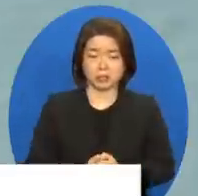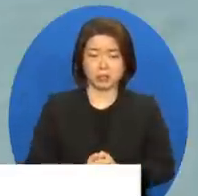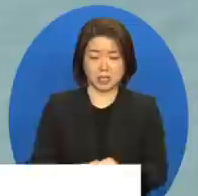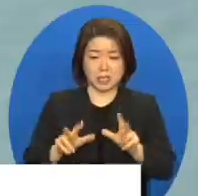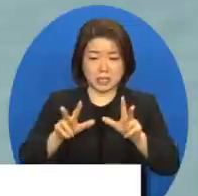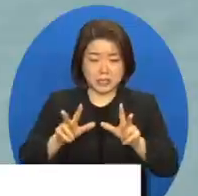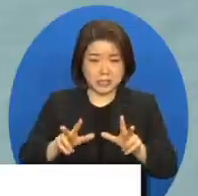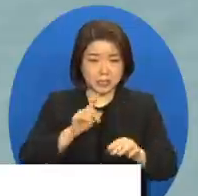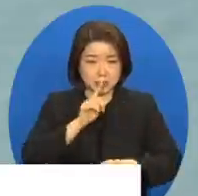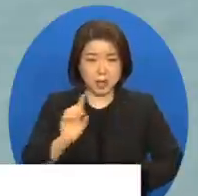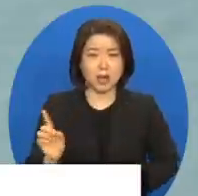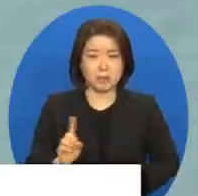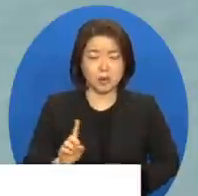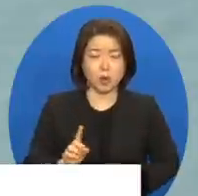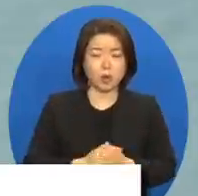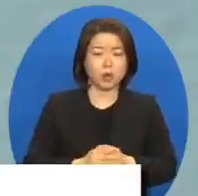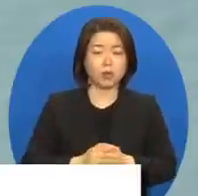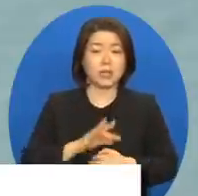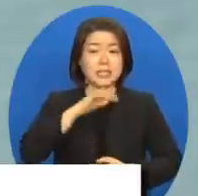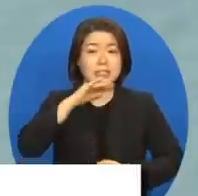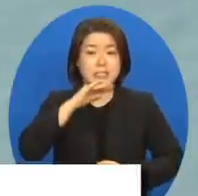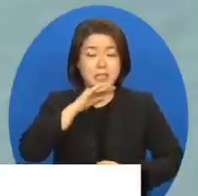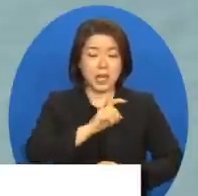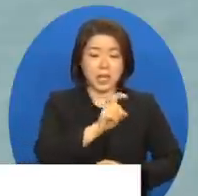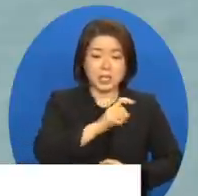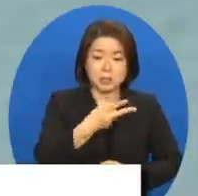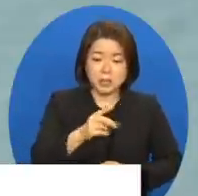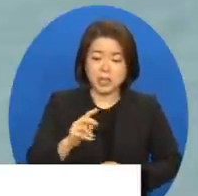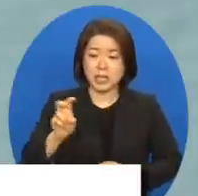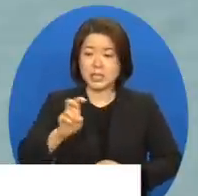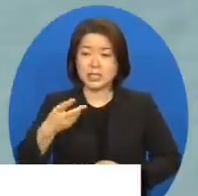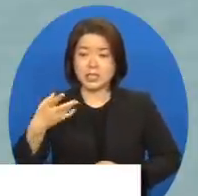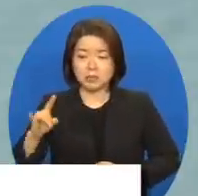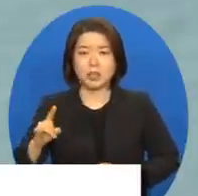지금으로 말하면 10대, 20대 초반입니다.